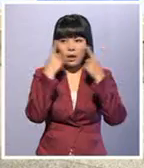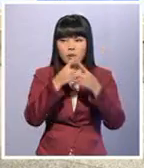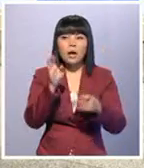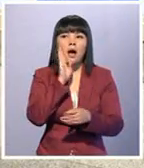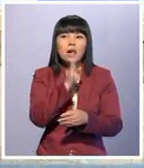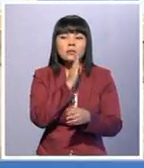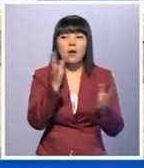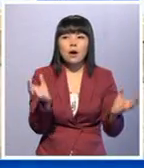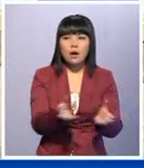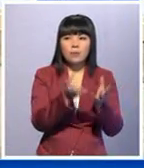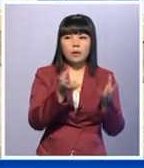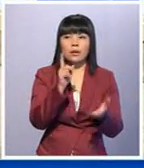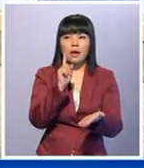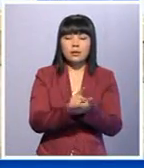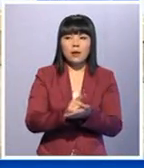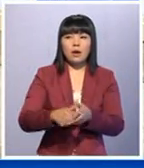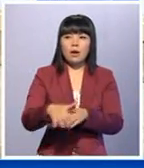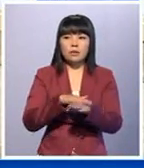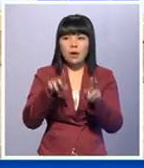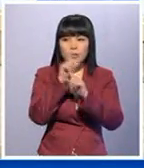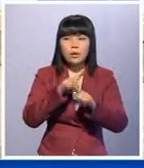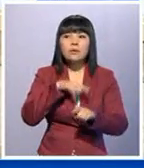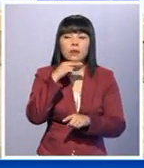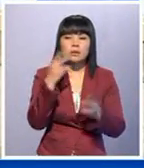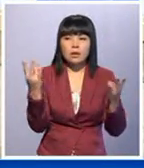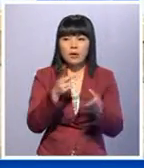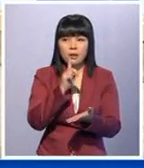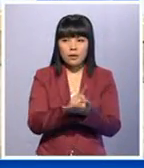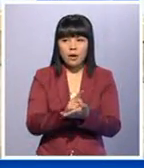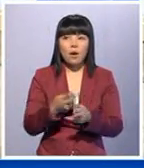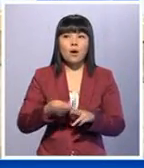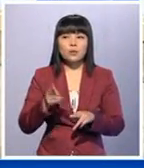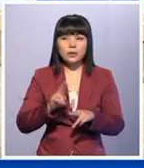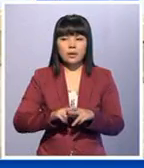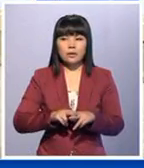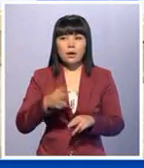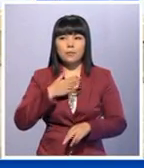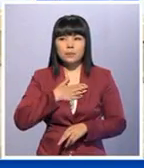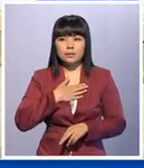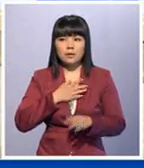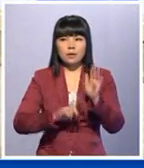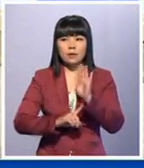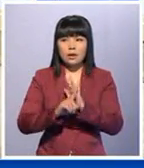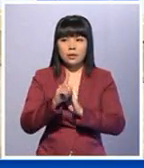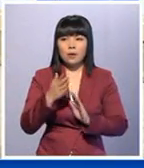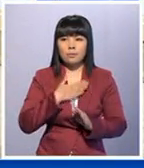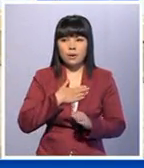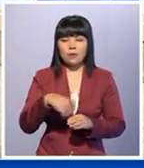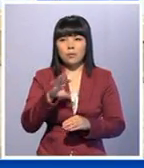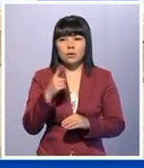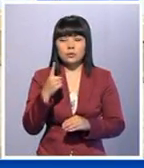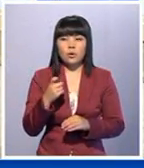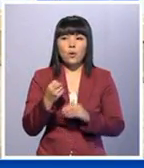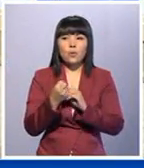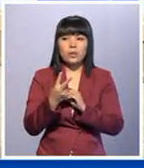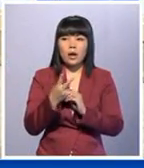анаға деген қамқорлық халық арасында ерекше болу керек. Сондықтан біз енді 0112 әскери